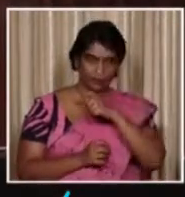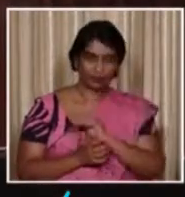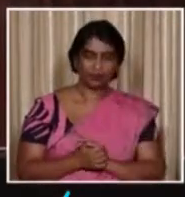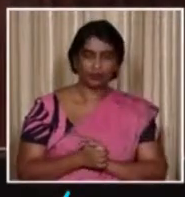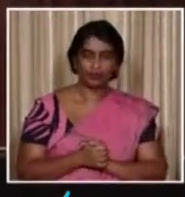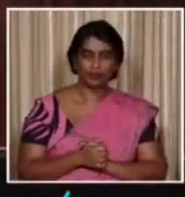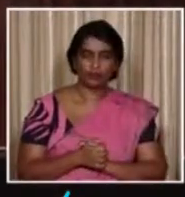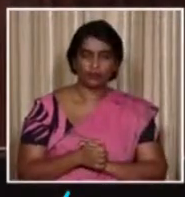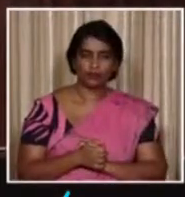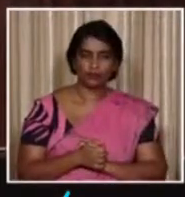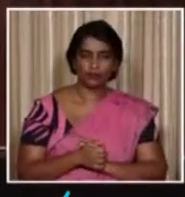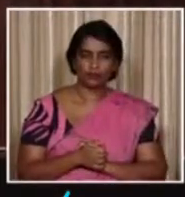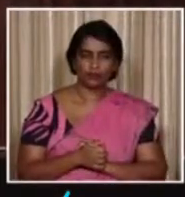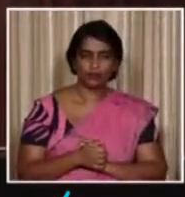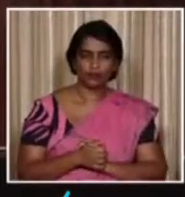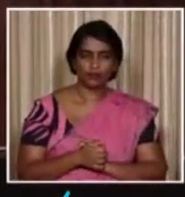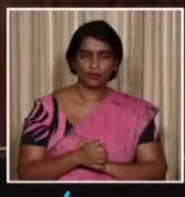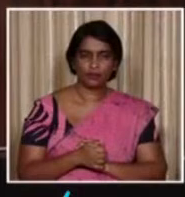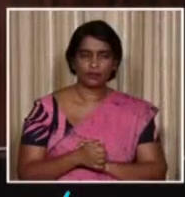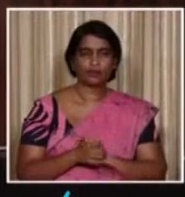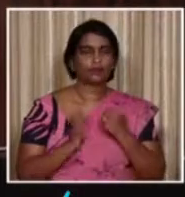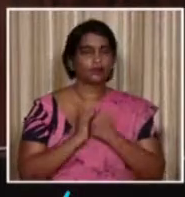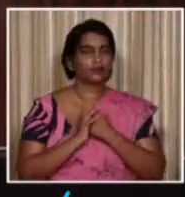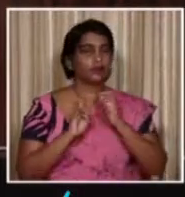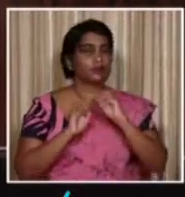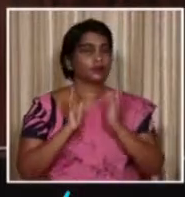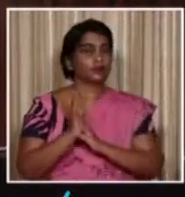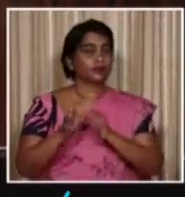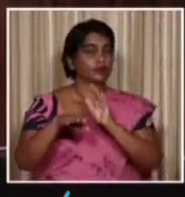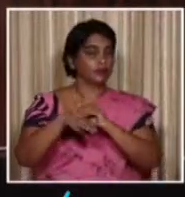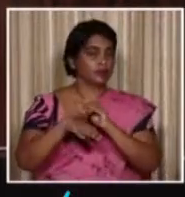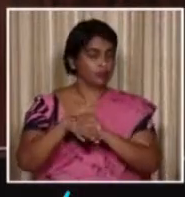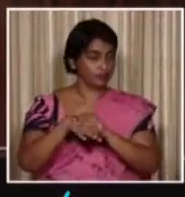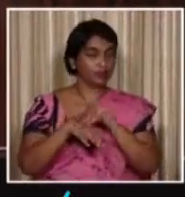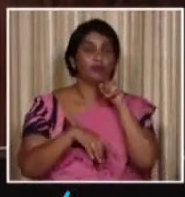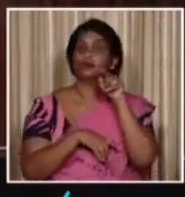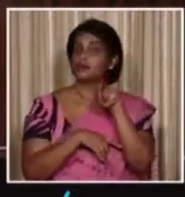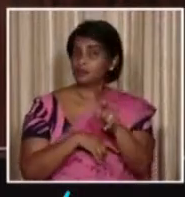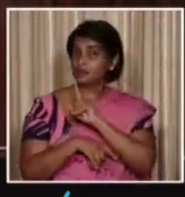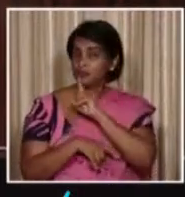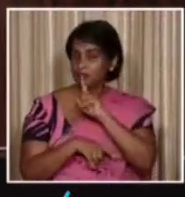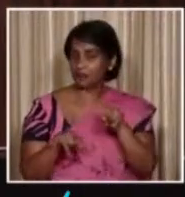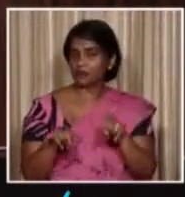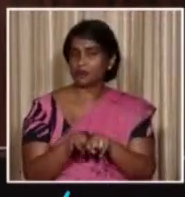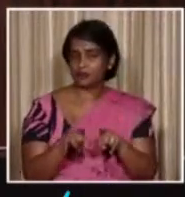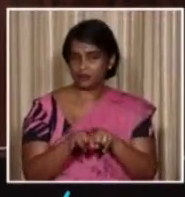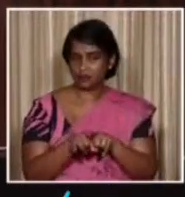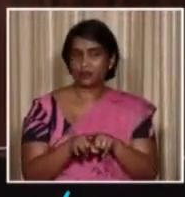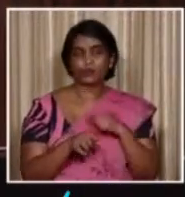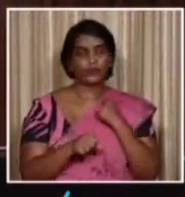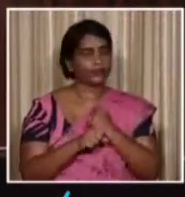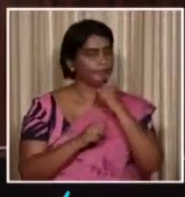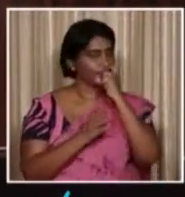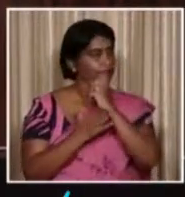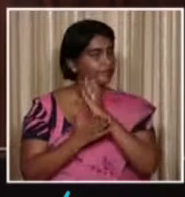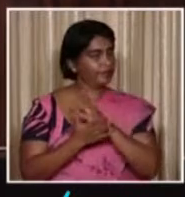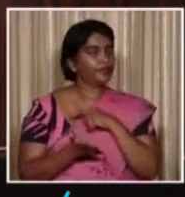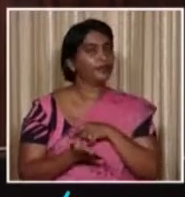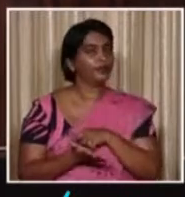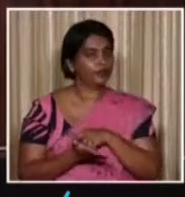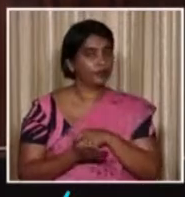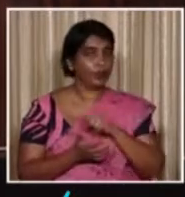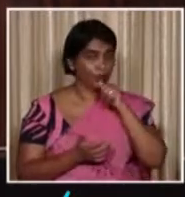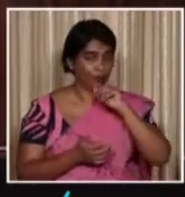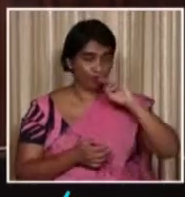ගරු ස්ථිති මුලාසනාර මන්ත්‍රීවරයා ගරු අග්‍රාමාත්‍යතුමනි අග්‍රාමාත්‍යතුමනි ඔබතුමා සඳහන් කළ පරිදි ආණ්ඩුකම ව්‍යවස්ථාවෙන්